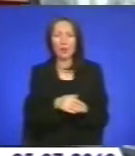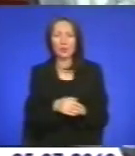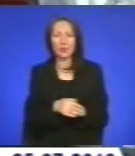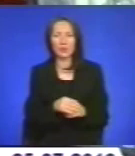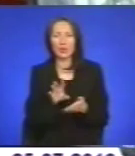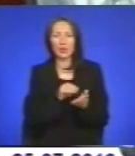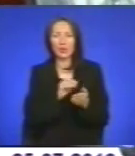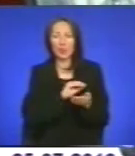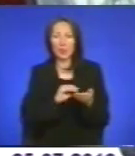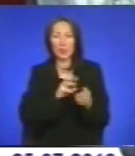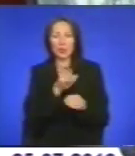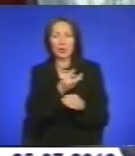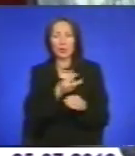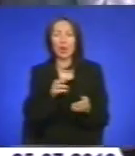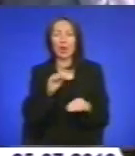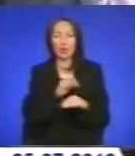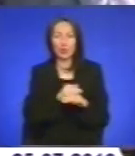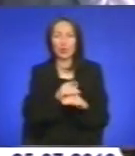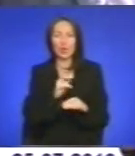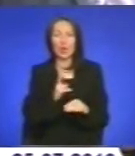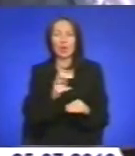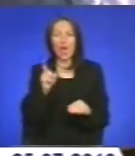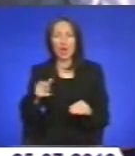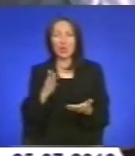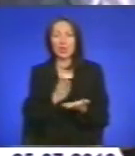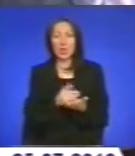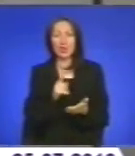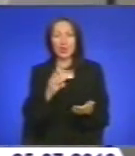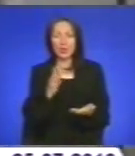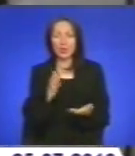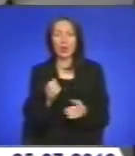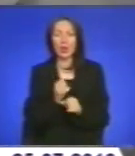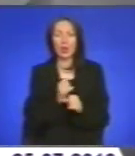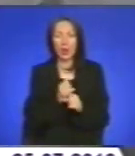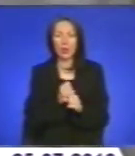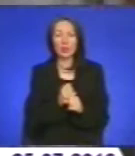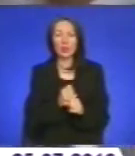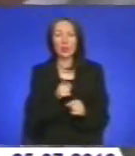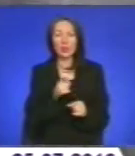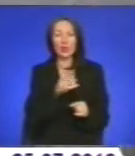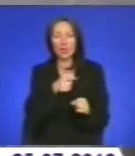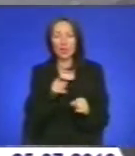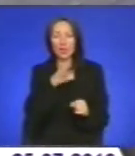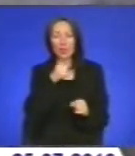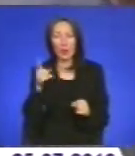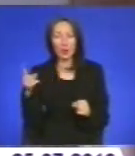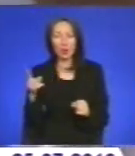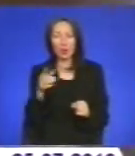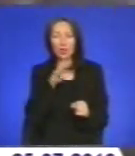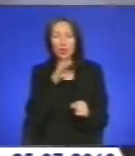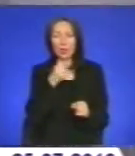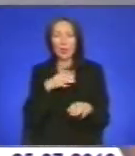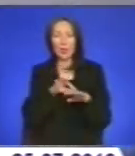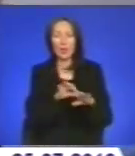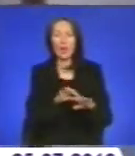фіксується те, де він перебуває і що з ним відбувається в той чи інший період час. Ми провели зараз огляд